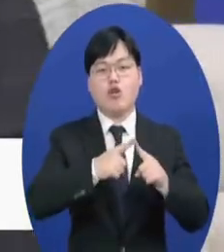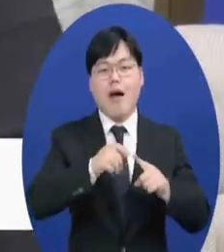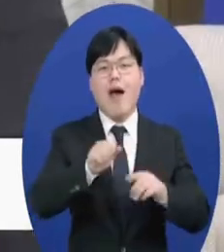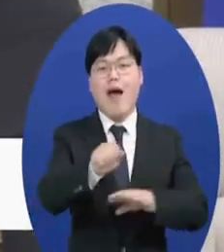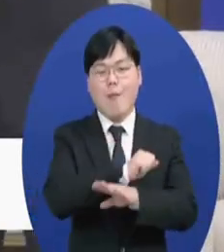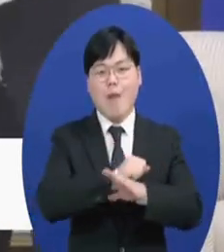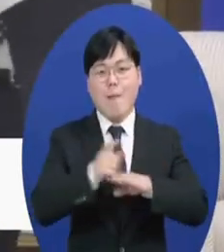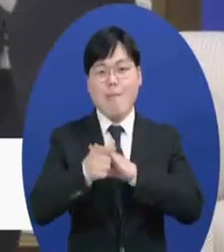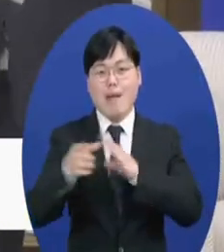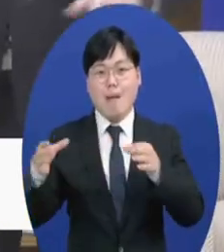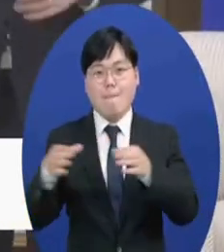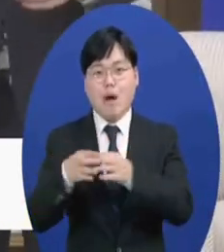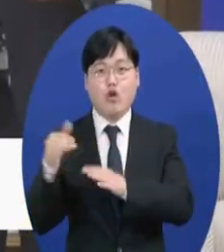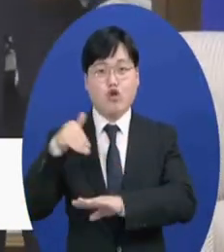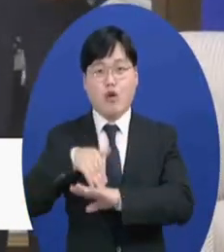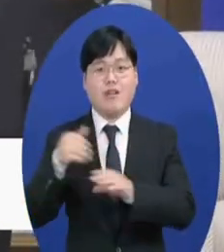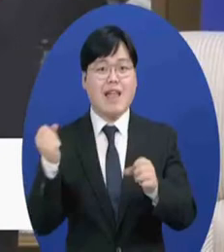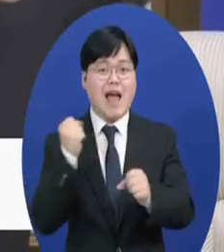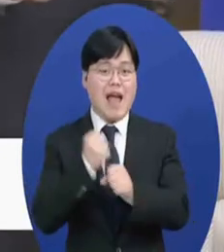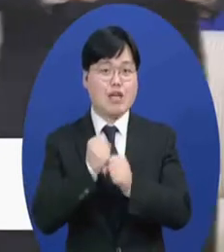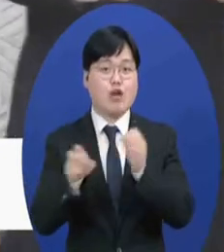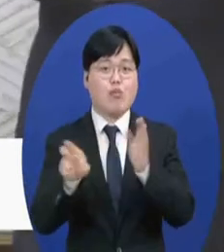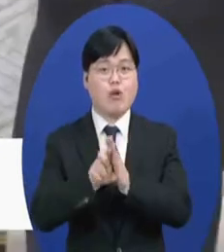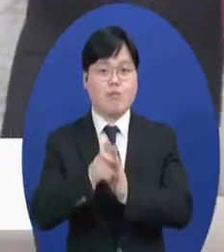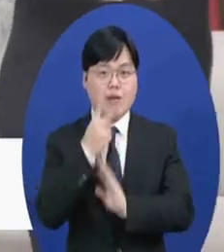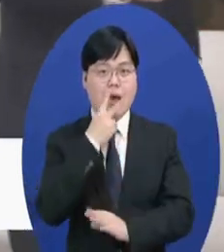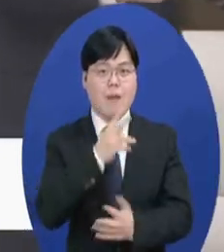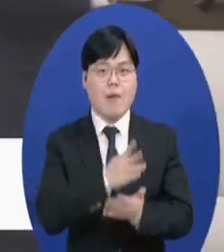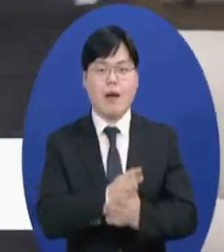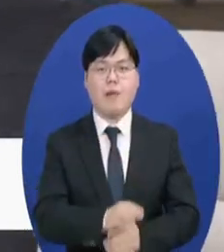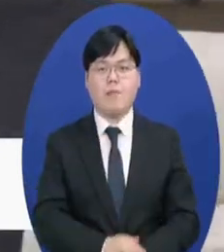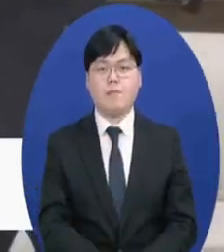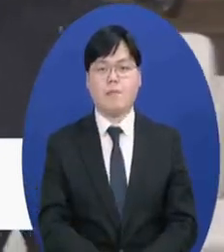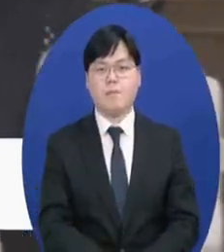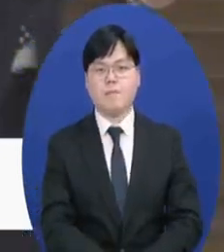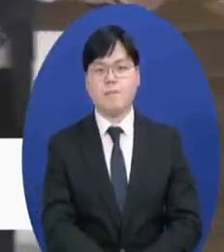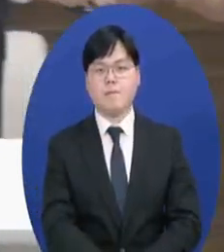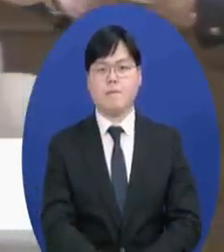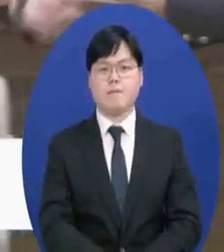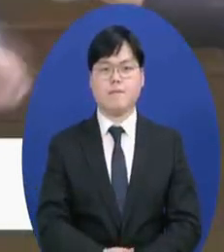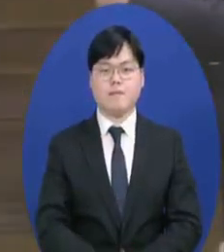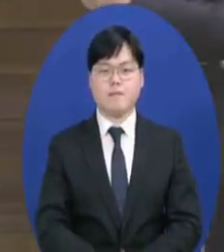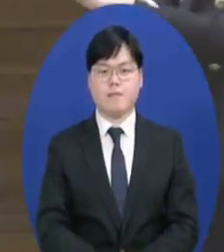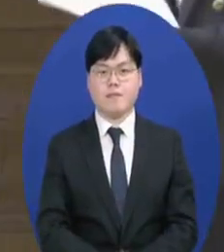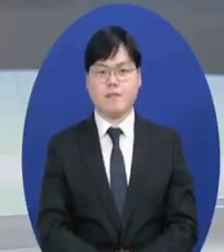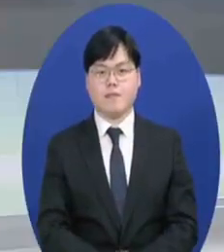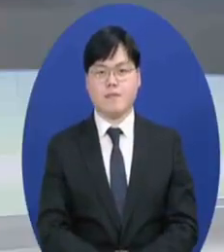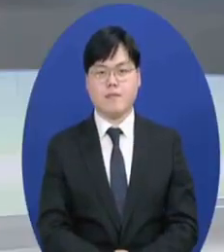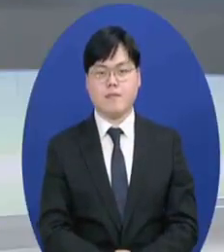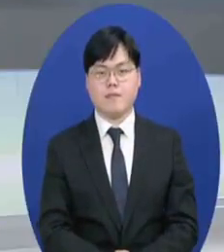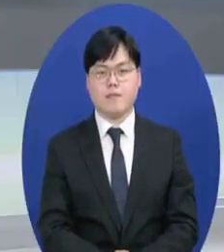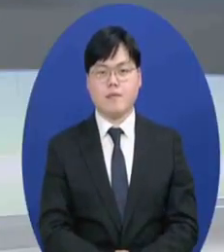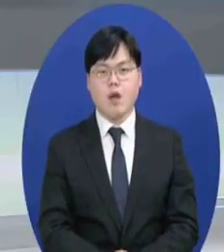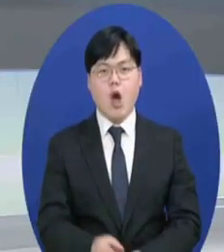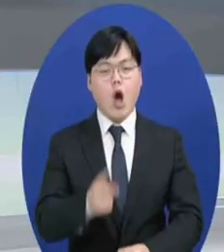баг тогтвортой ажиллах үндсээр бүрднэ гэж хуульчид хэлж байна.